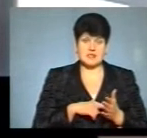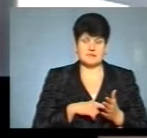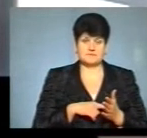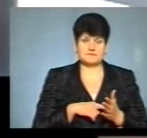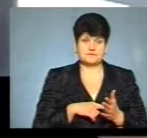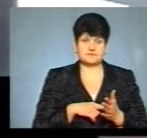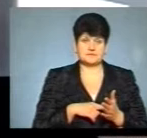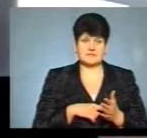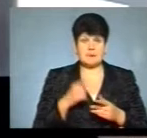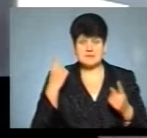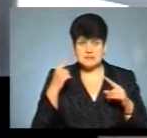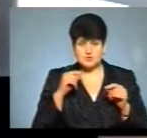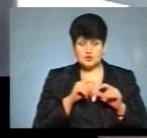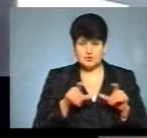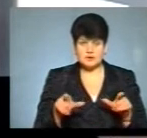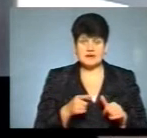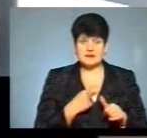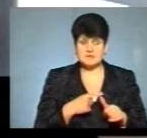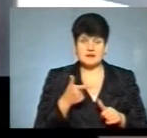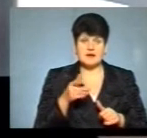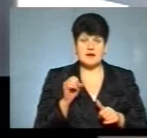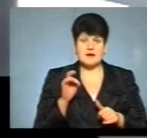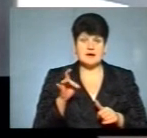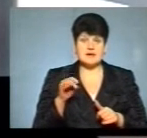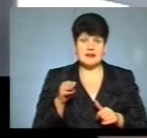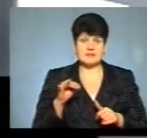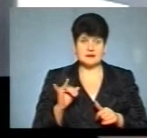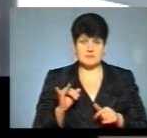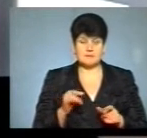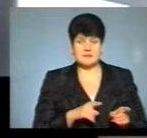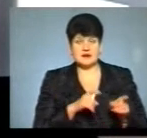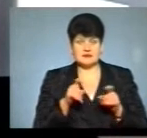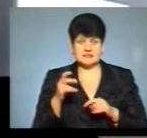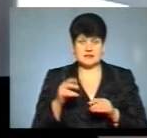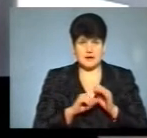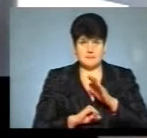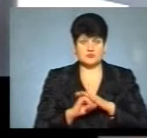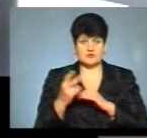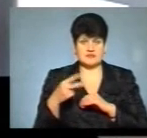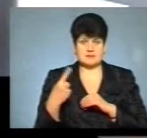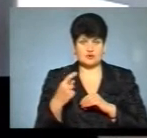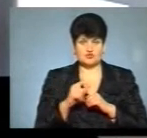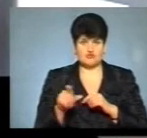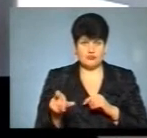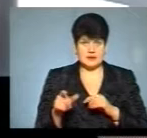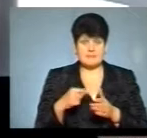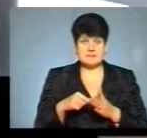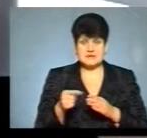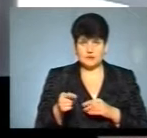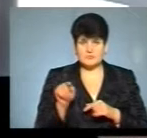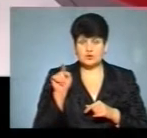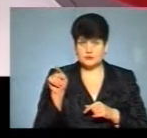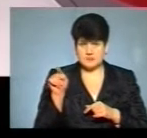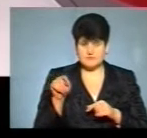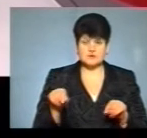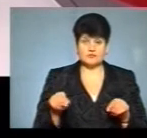з мистецькою школою імені Герети, перевести її на базу 21-ї школи міста Тернополя, для того, щоб там